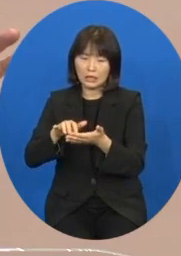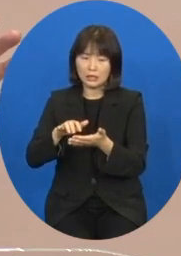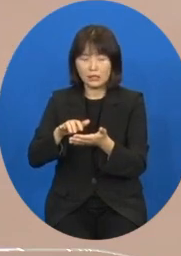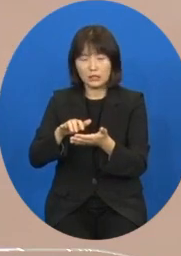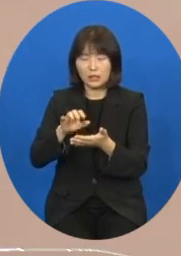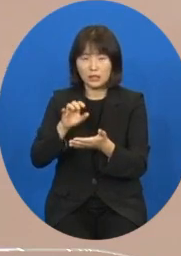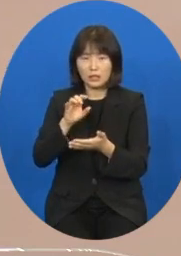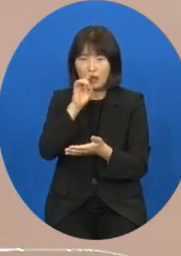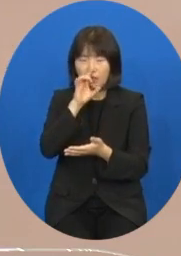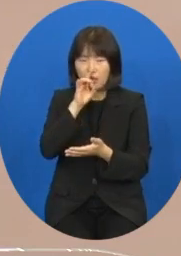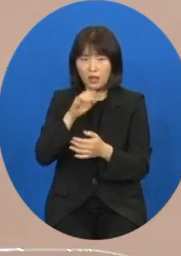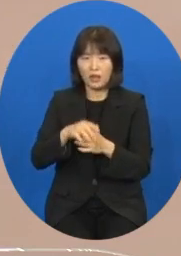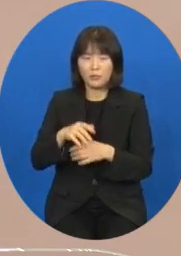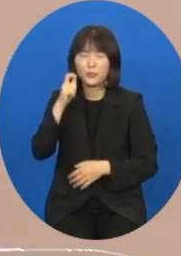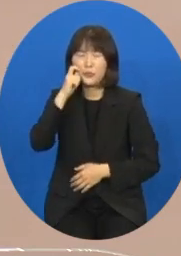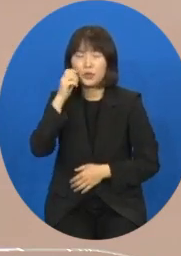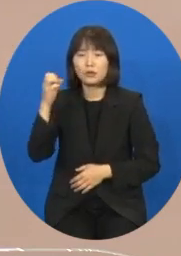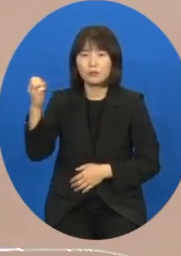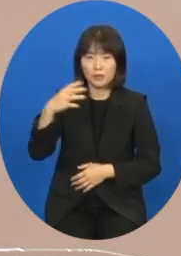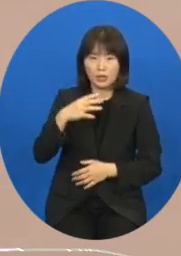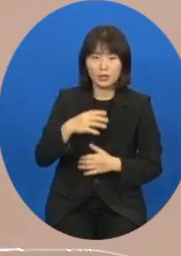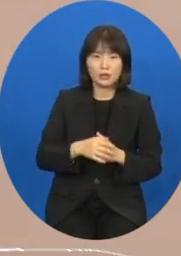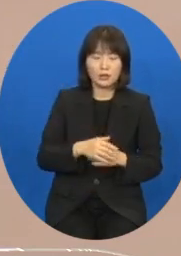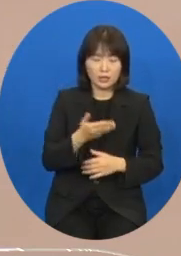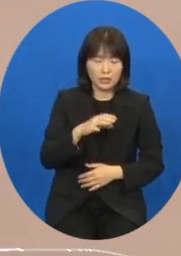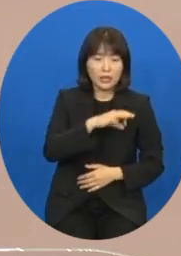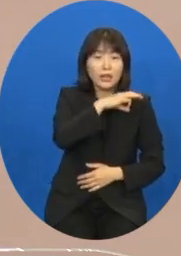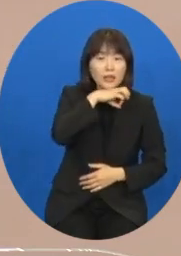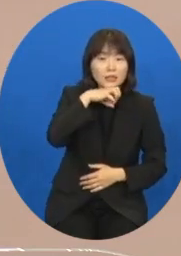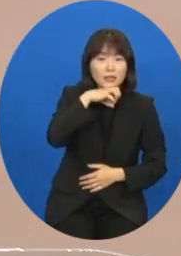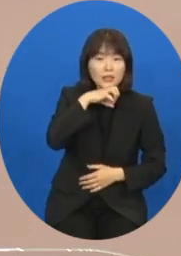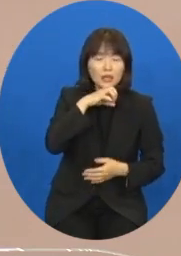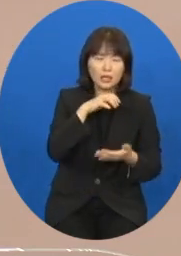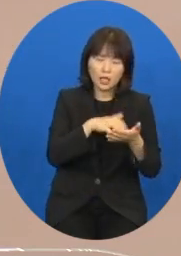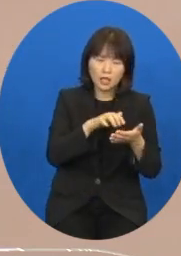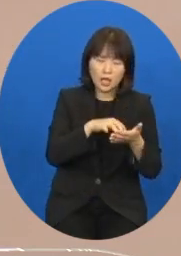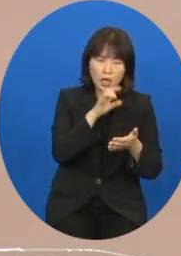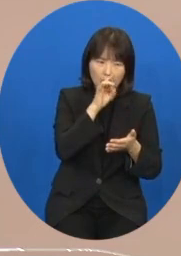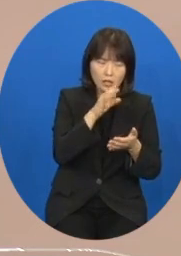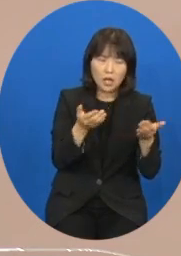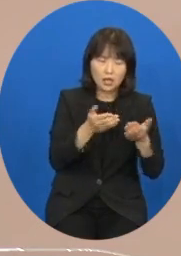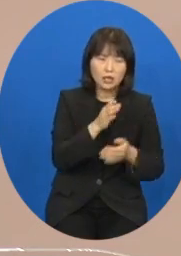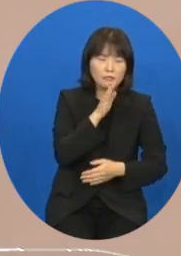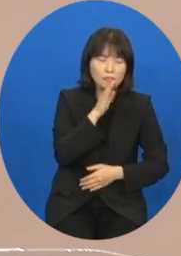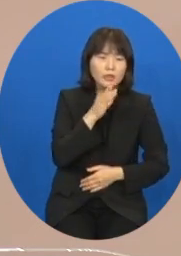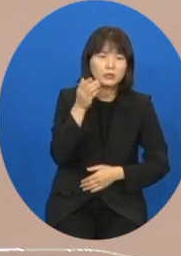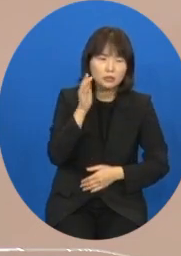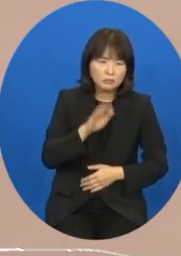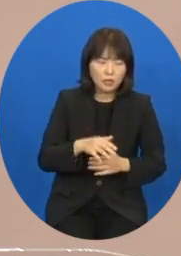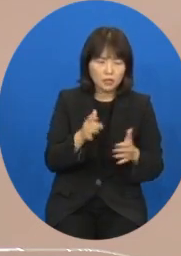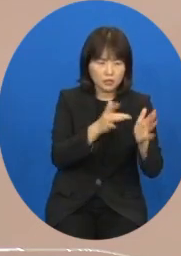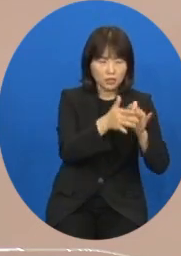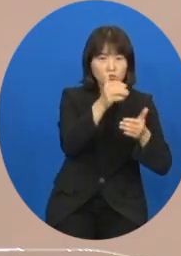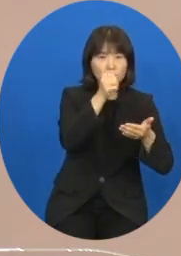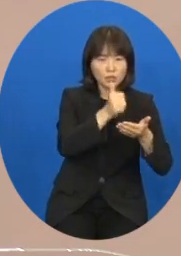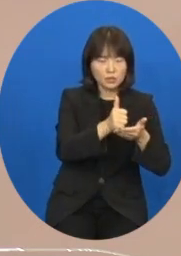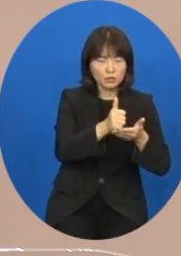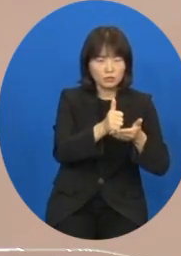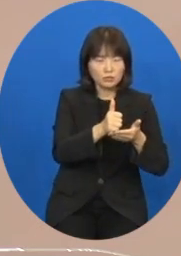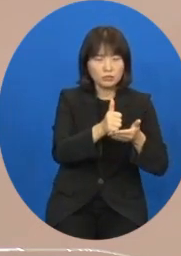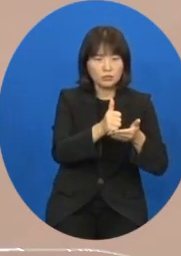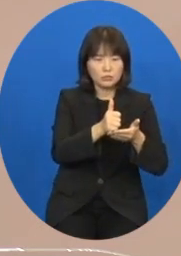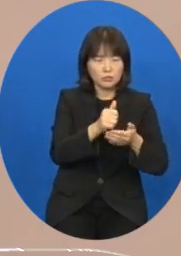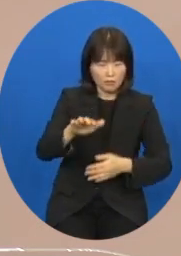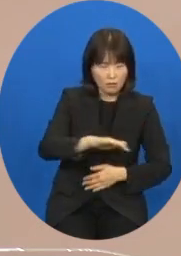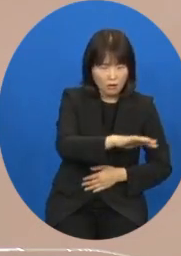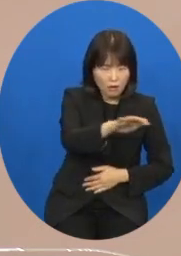했습니다. 그런데 안드레는 도대체 계산이 안 되는 일이지만 예수님께서 이 무리들을